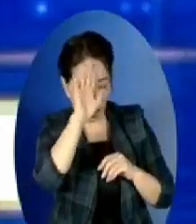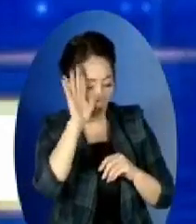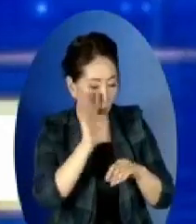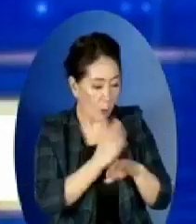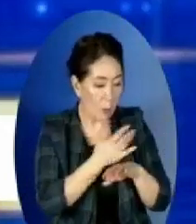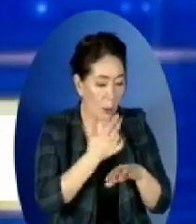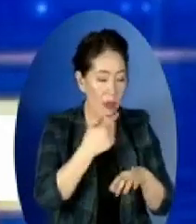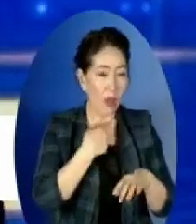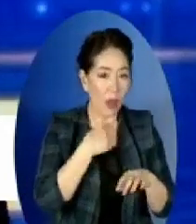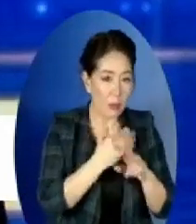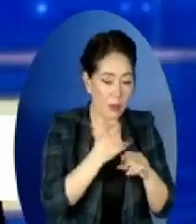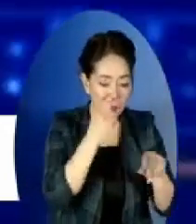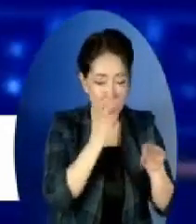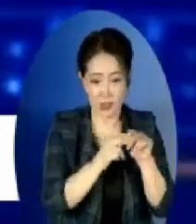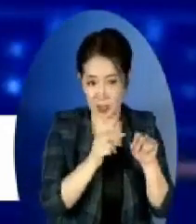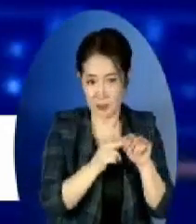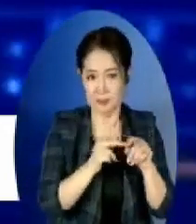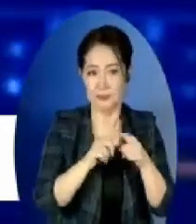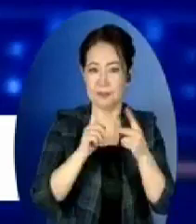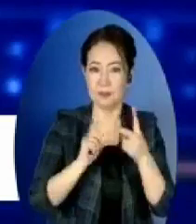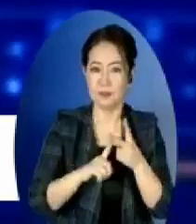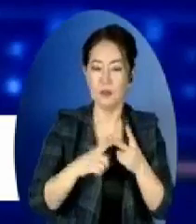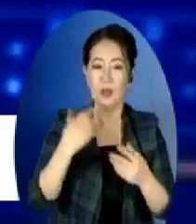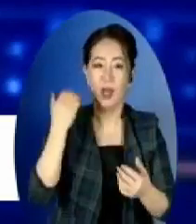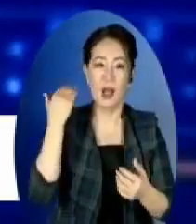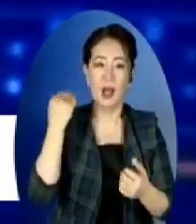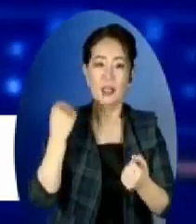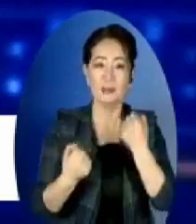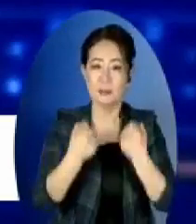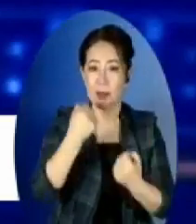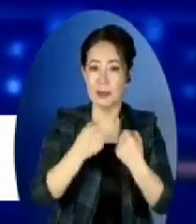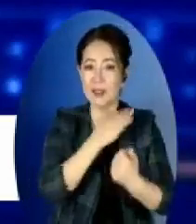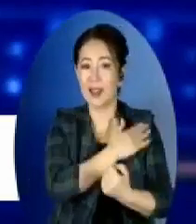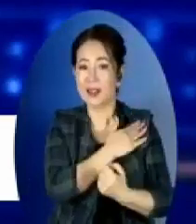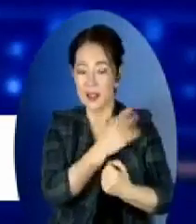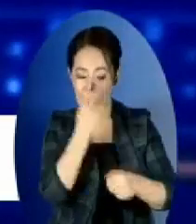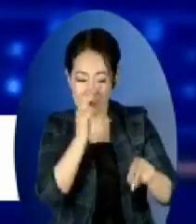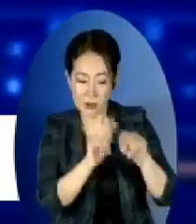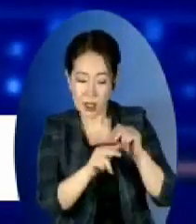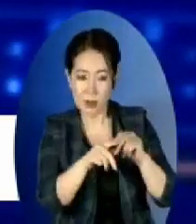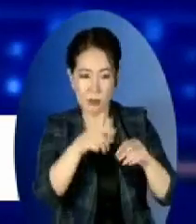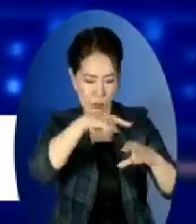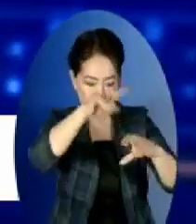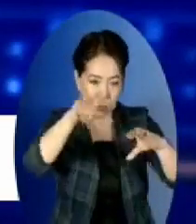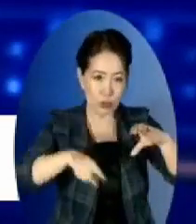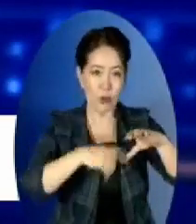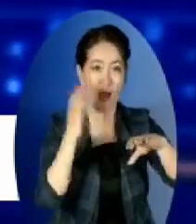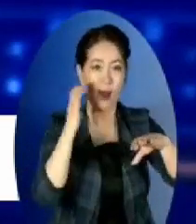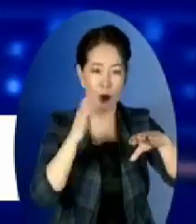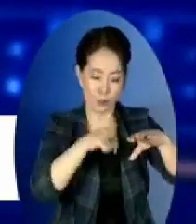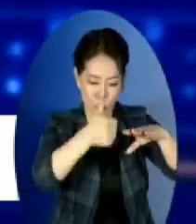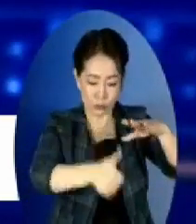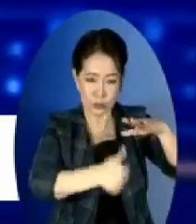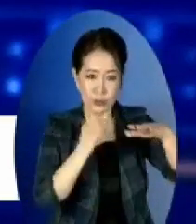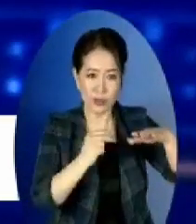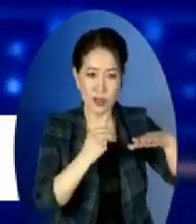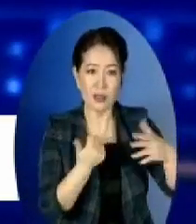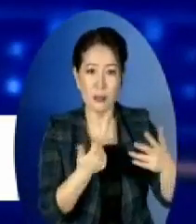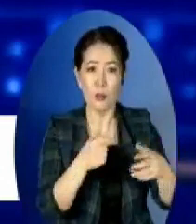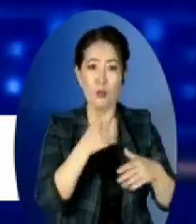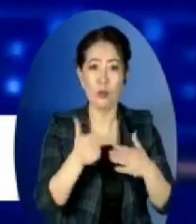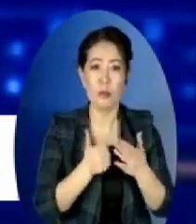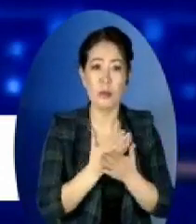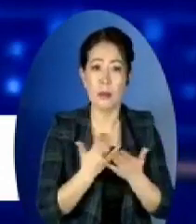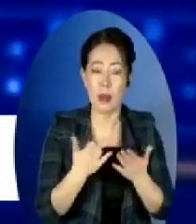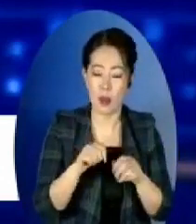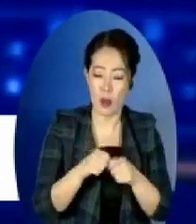За тэрэнцтэй галтнаас бол хөдөлгөөний аюулгүй байдлыг хангах тухайн орон нутгаар зорчиж байгаа бол тэрэгслийн техникийн бүрэн бүтэн байдлыг хангах чиглэлээр бол шалгалтыг